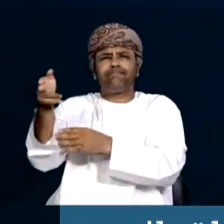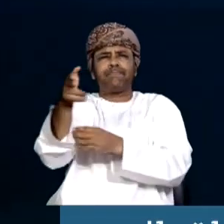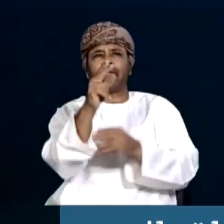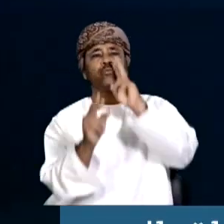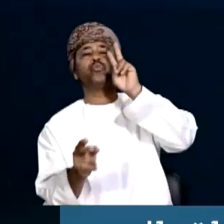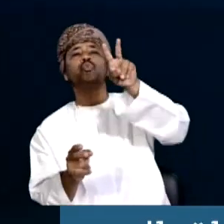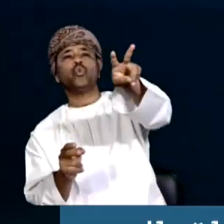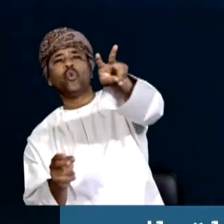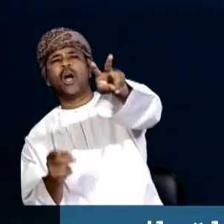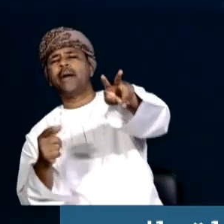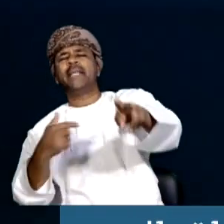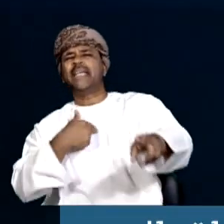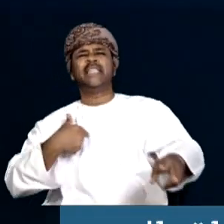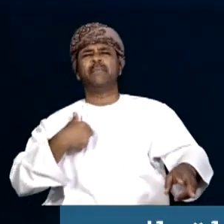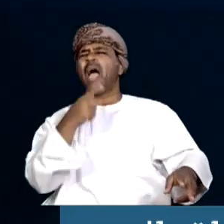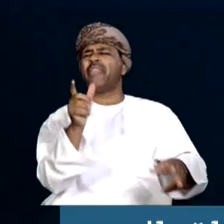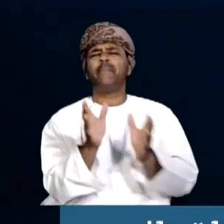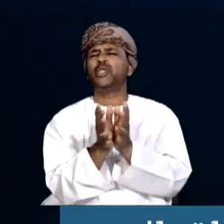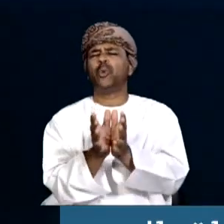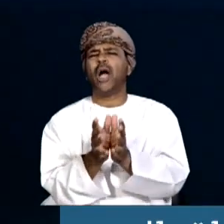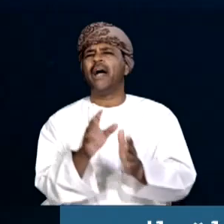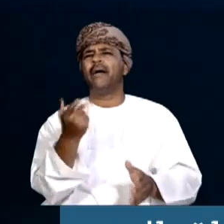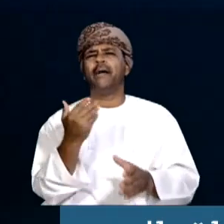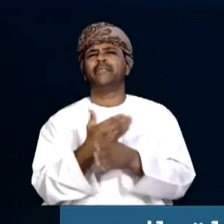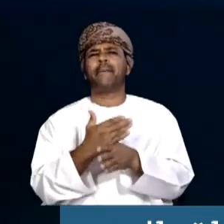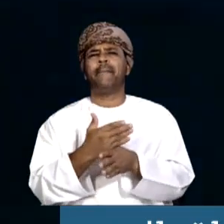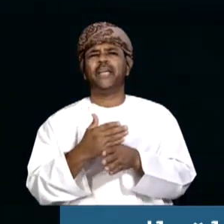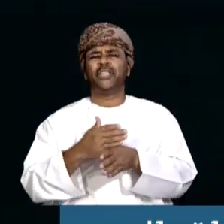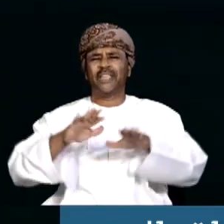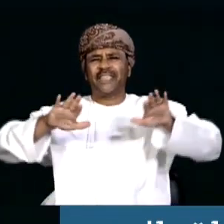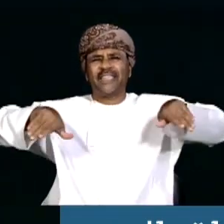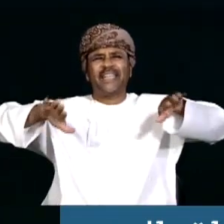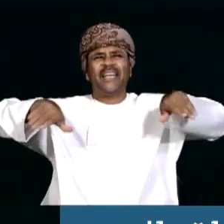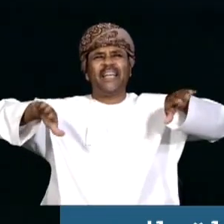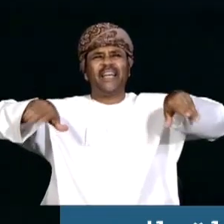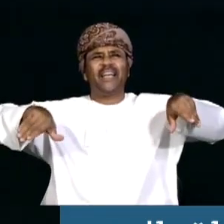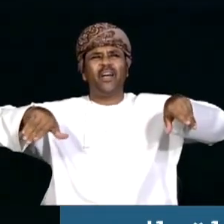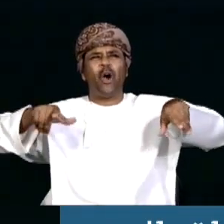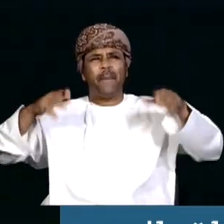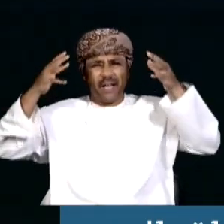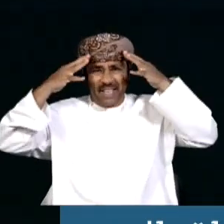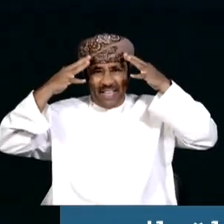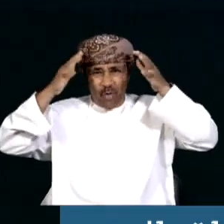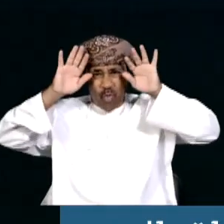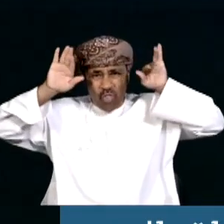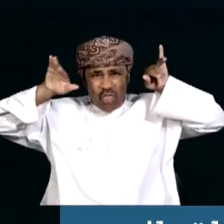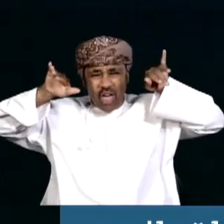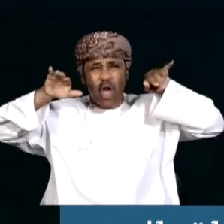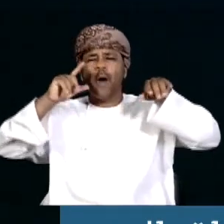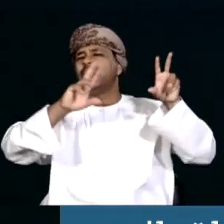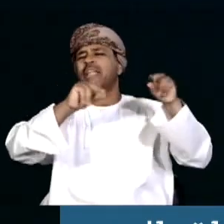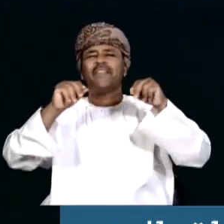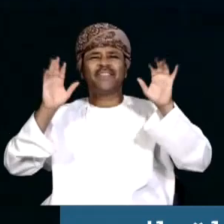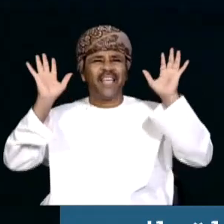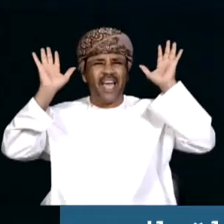نوتيلوس. وسميت هذه الفصيلة بذلك الاسم لأن لها زعانف ترفرف على جانبي رأس الأخطبوط تشبه